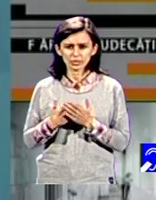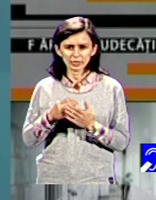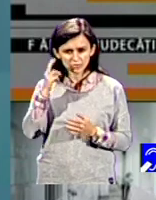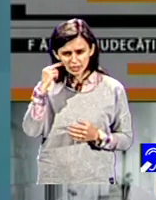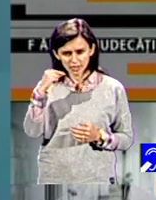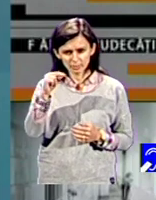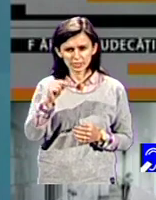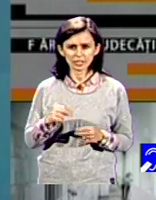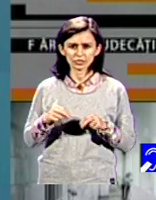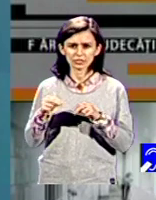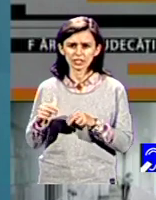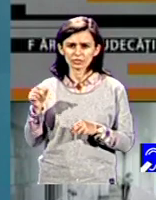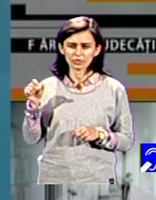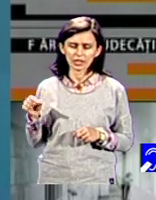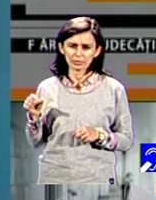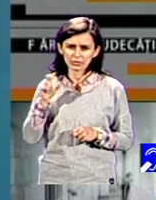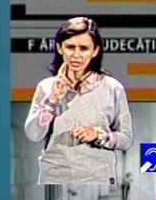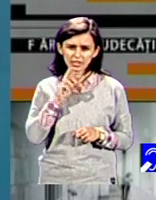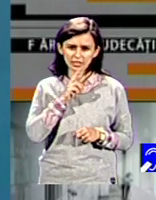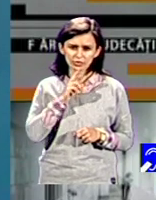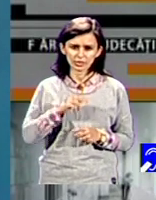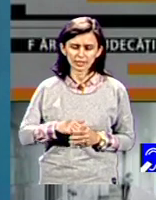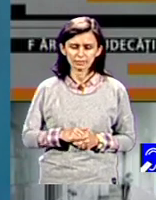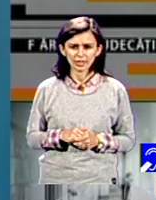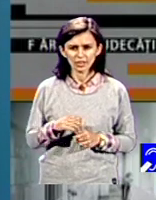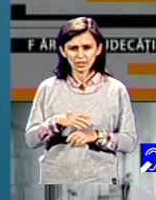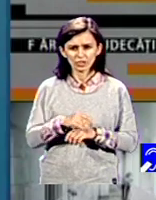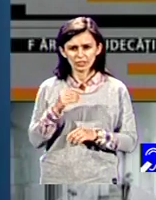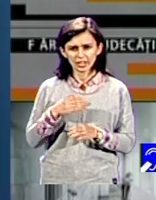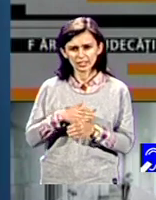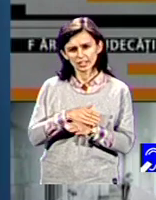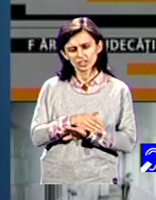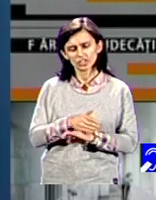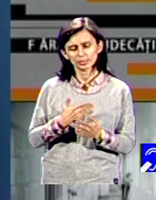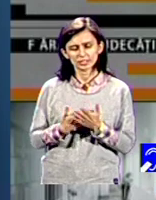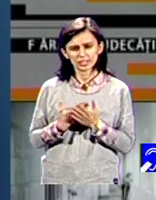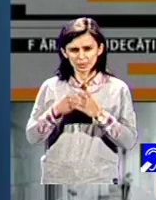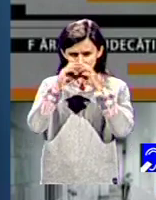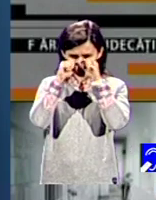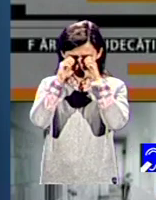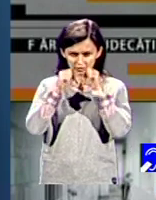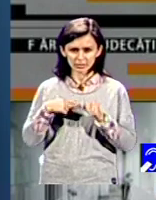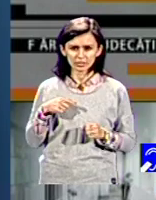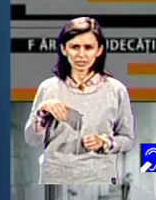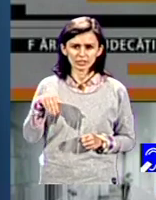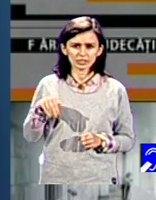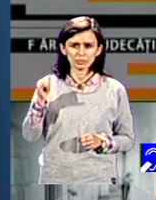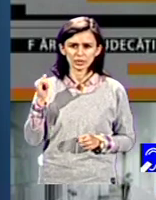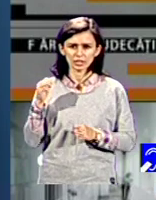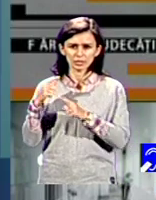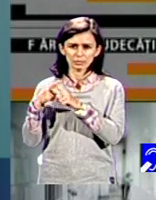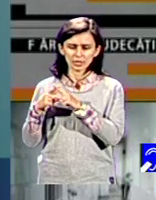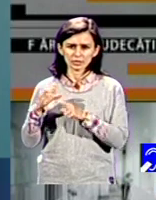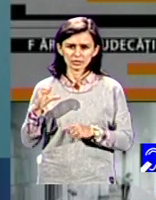asta pentru ca mesajul nostru să ajungă și la persoanele cu deficiențe de auz în același timp o variantă accesibilitate pentru nevăzători se